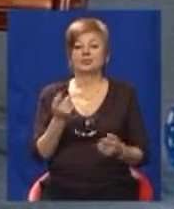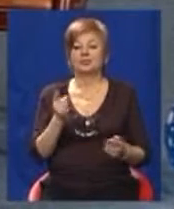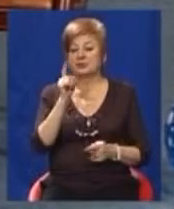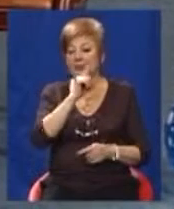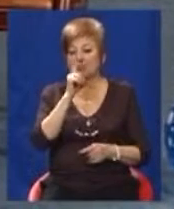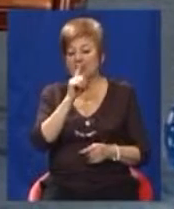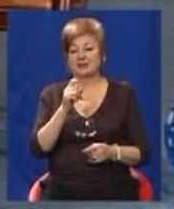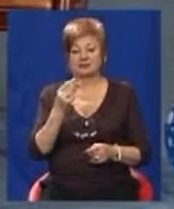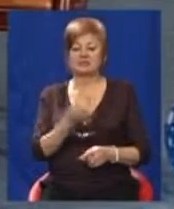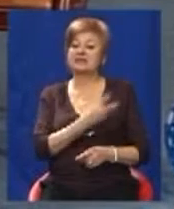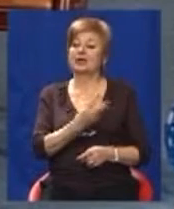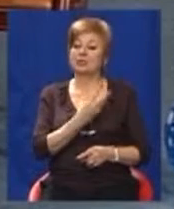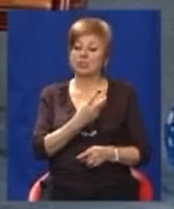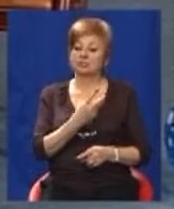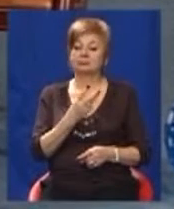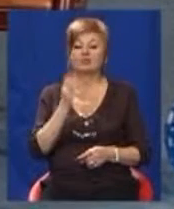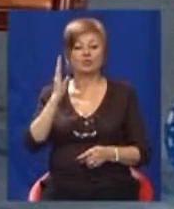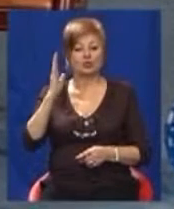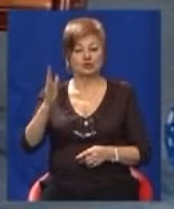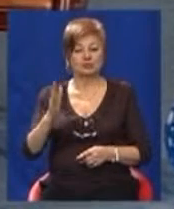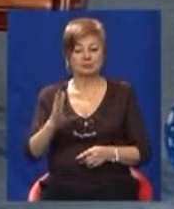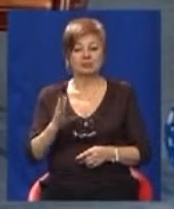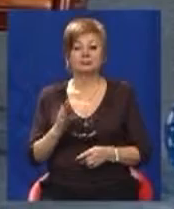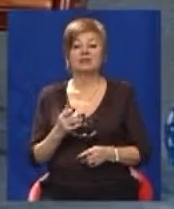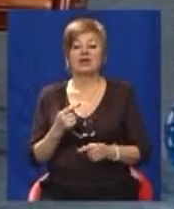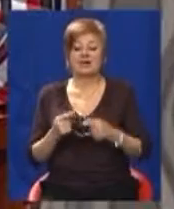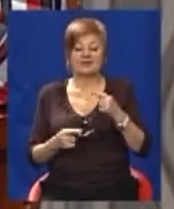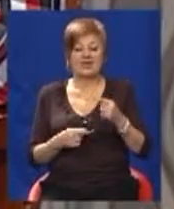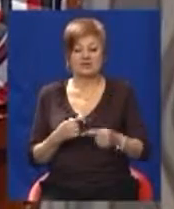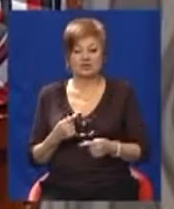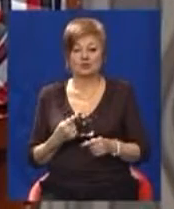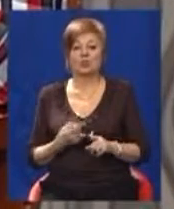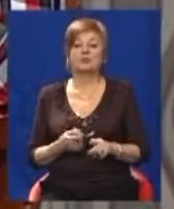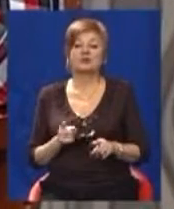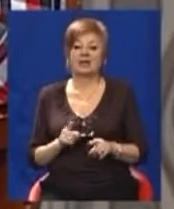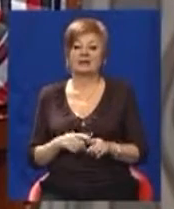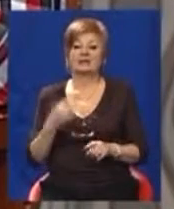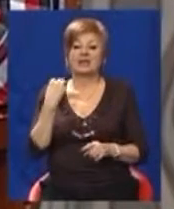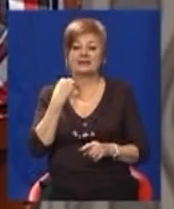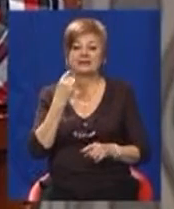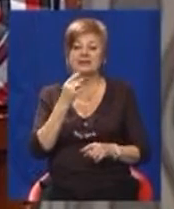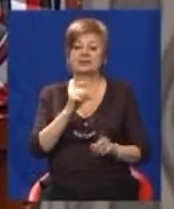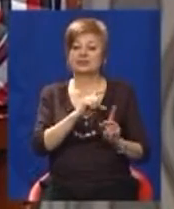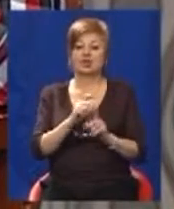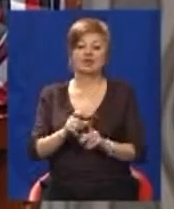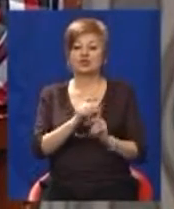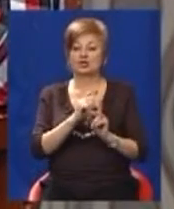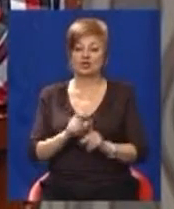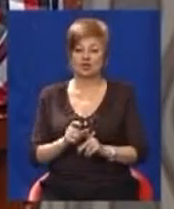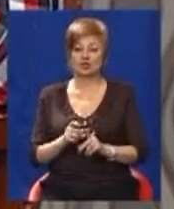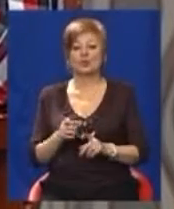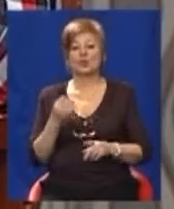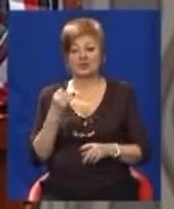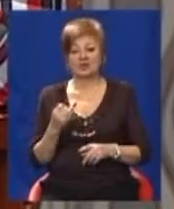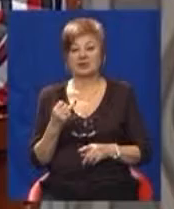маленькою мотивацією на майбутнє. А наступне у нас – це англійський словник, котрий, власне,